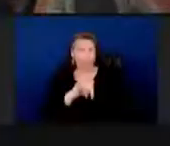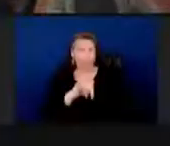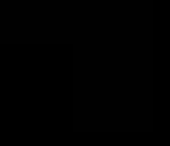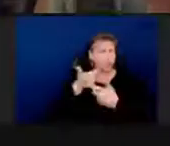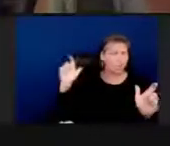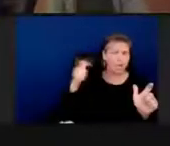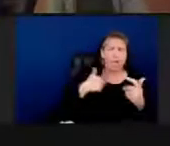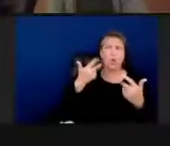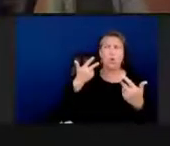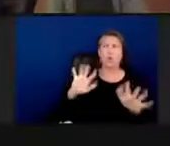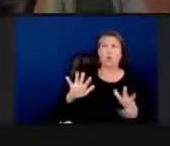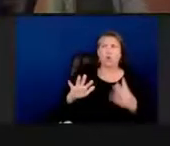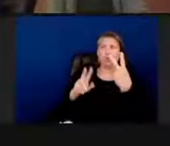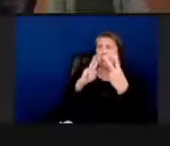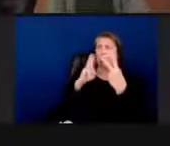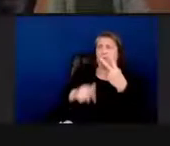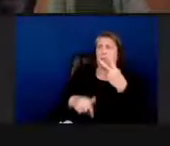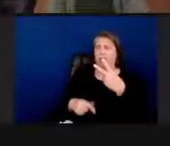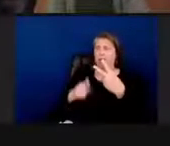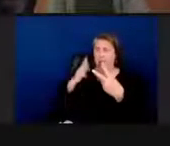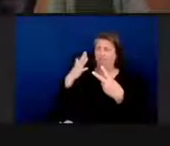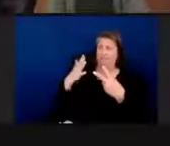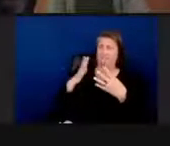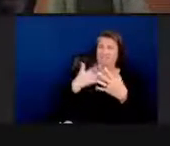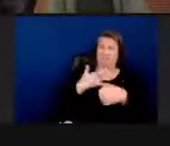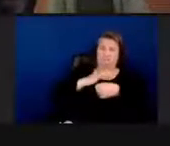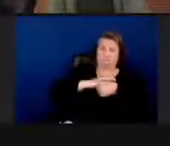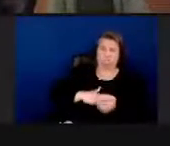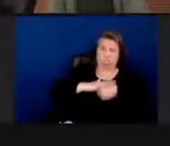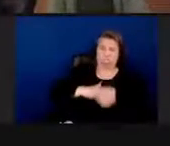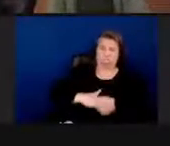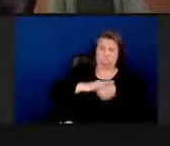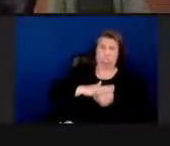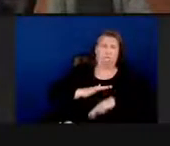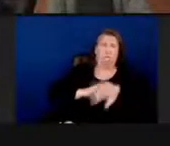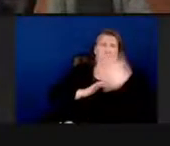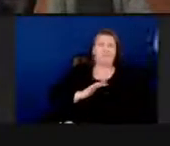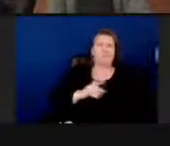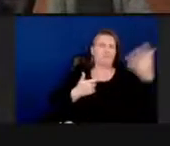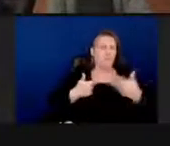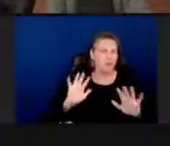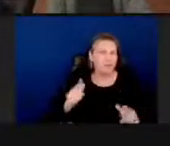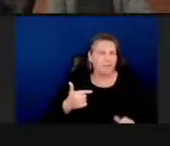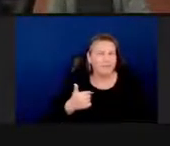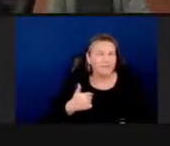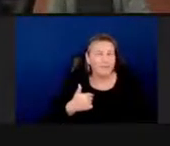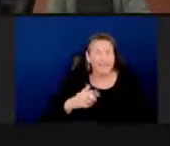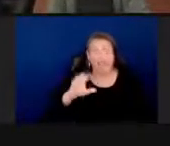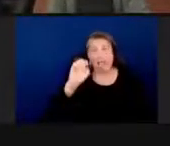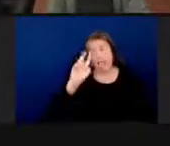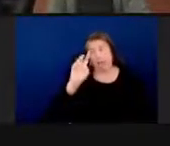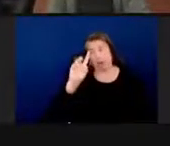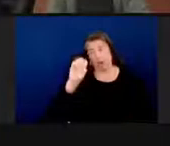wa ziada? Hapa huu ni uamuzi mkubwa, na